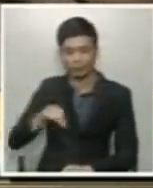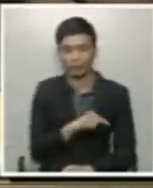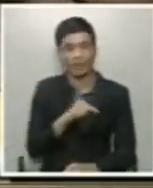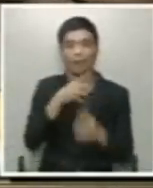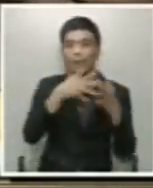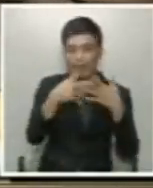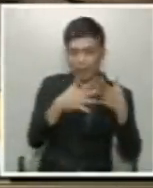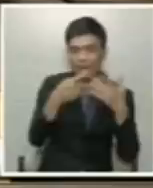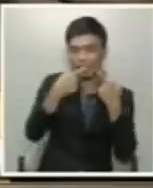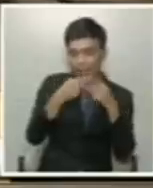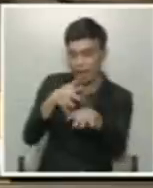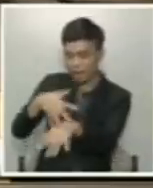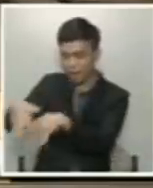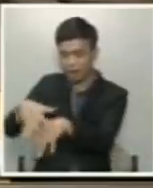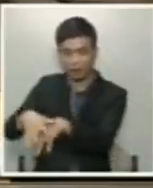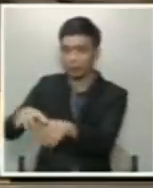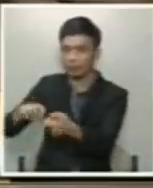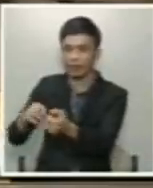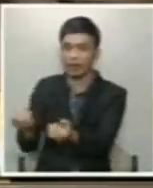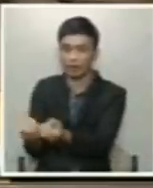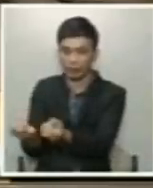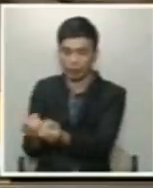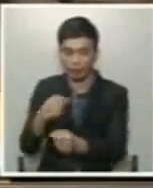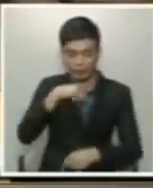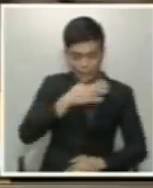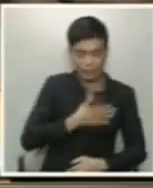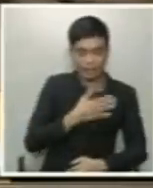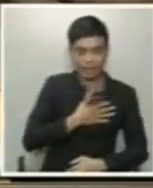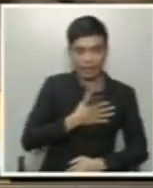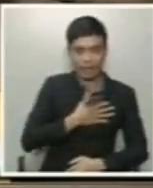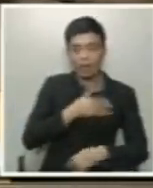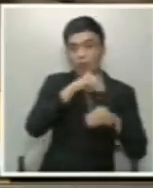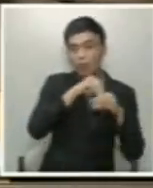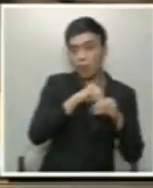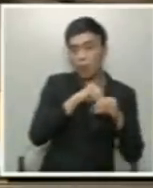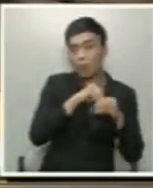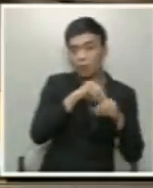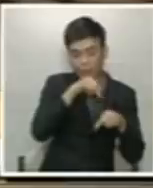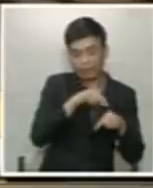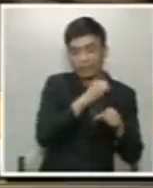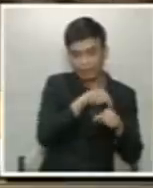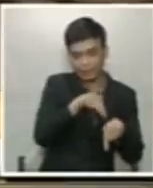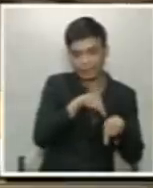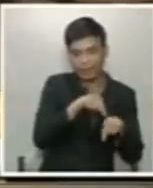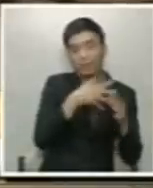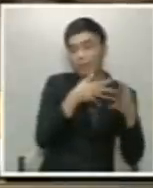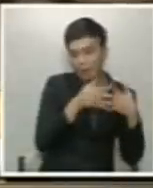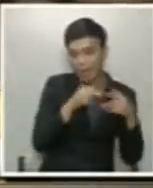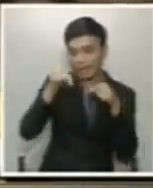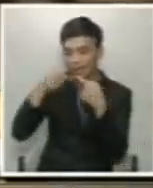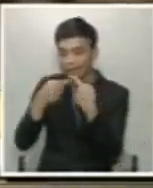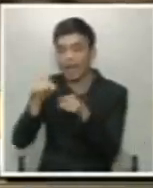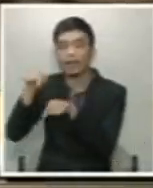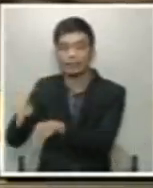กำลังจะอยู่ไม่ได้พวกผมอยู่ไม่เป็นไม่เป็นไรแต่ผู้ประกอบการโดยเฉพาะ SME กำลังจะไปไ